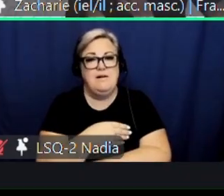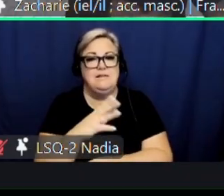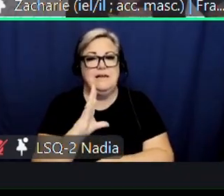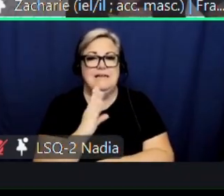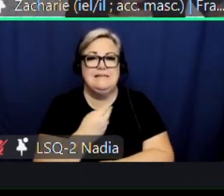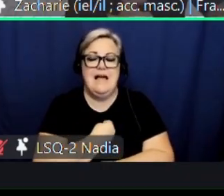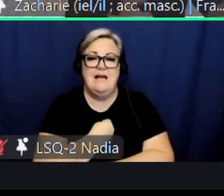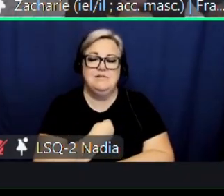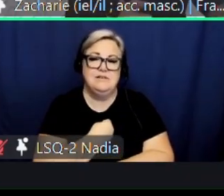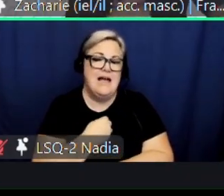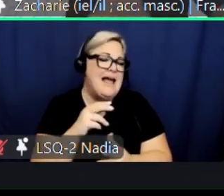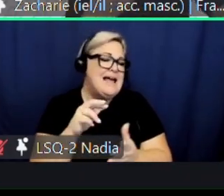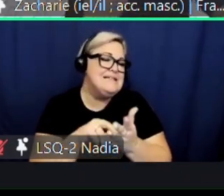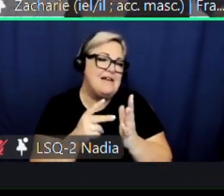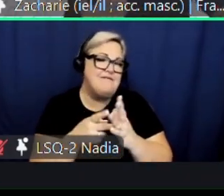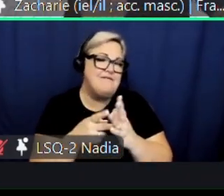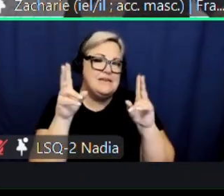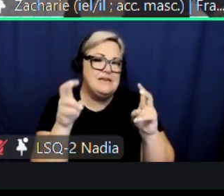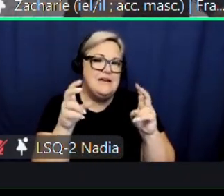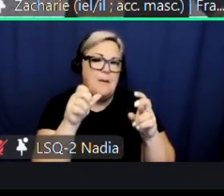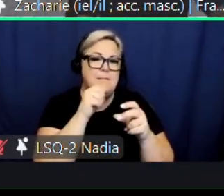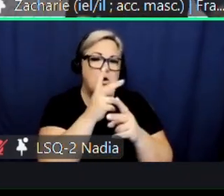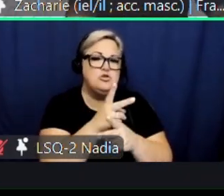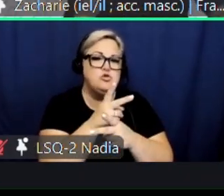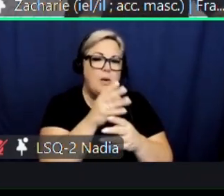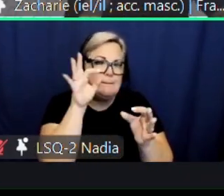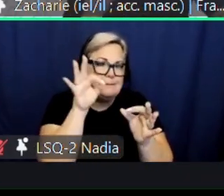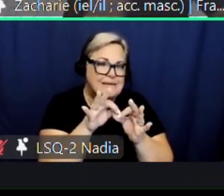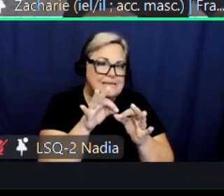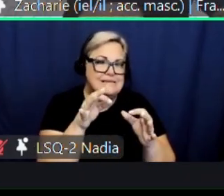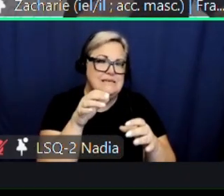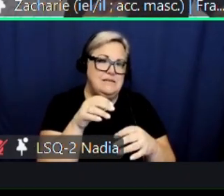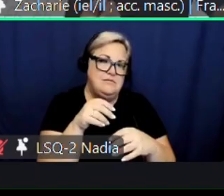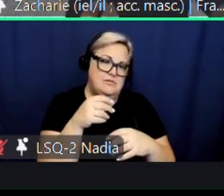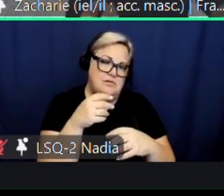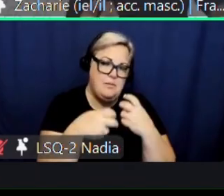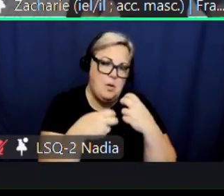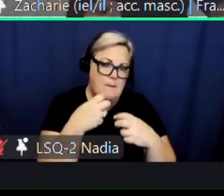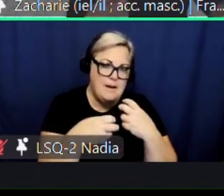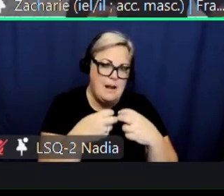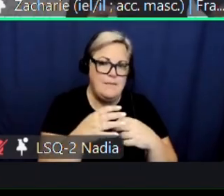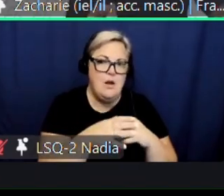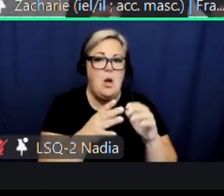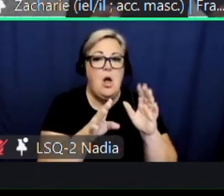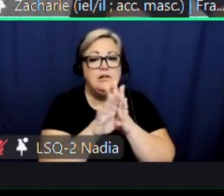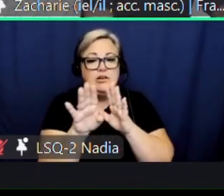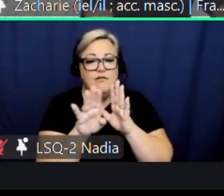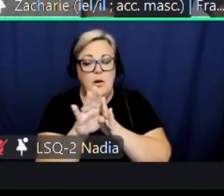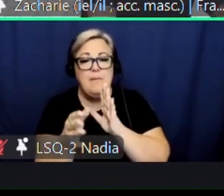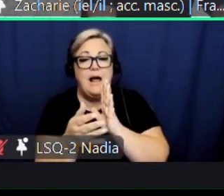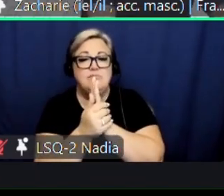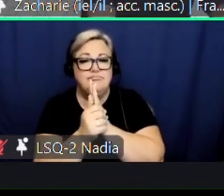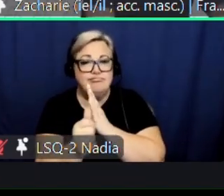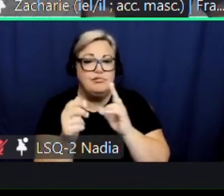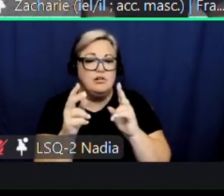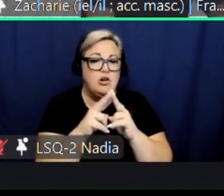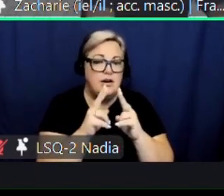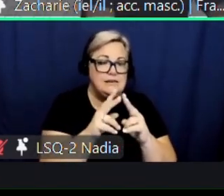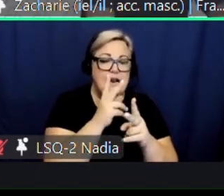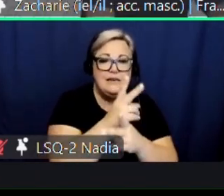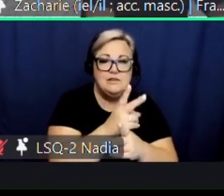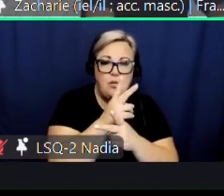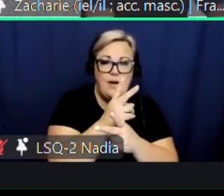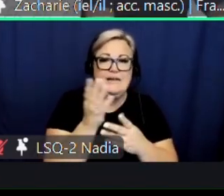Ce phénomène illustre bien pourquoi la sensibilisation ainsi que le développement des connaissances et des compétences dans les soins